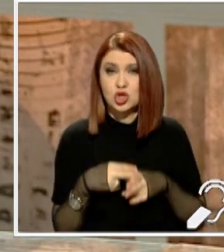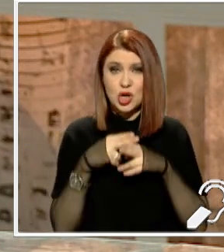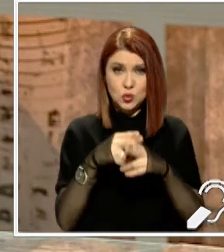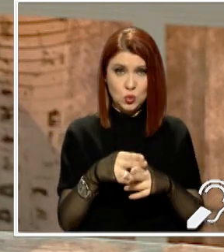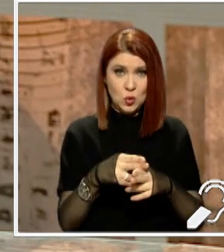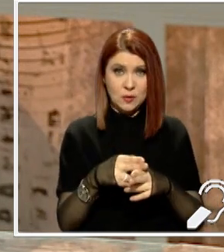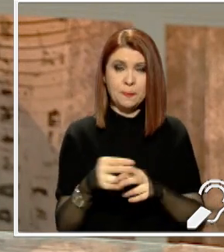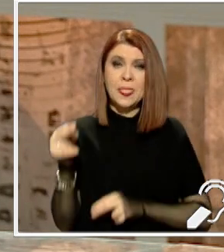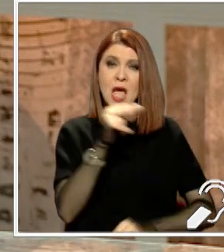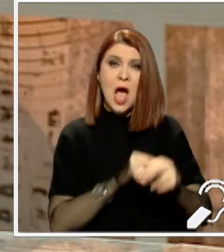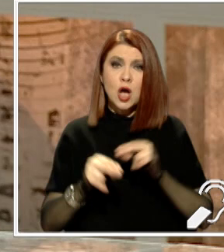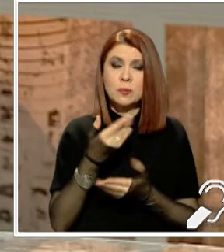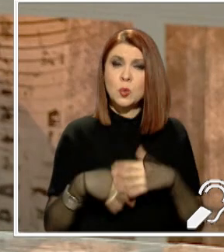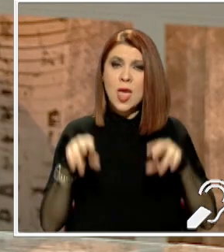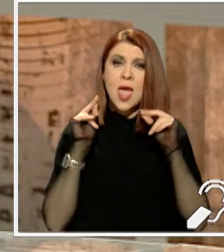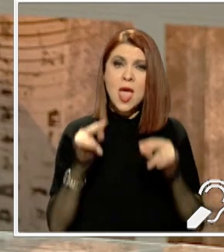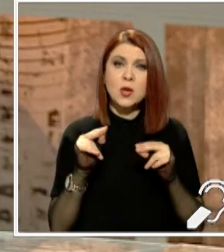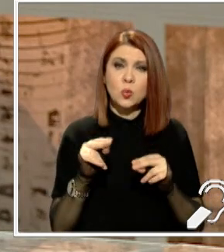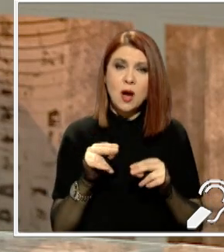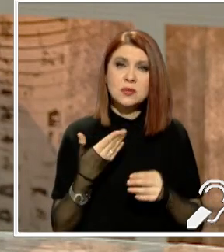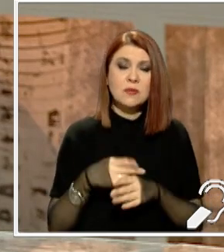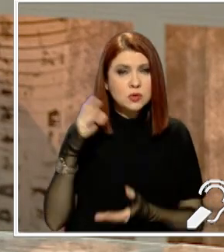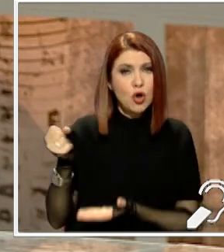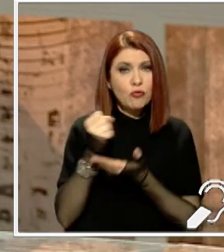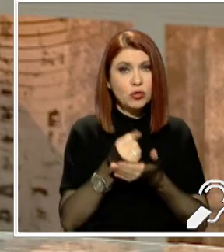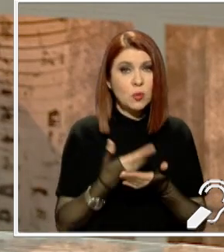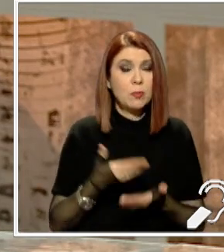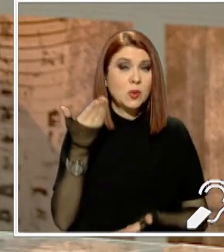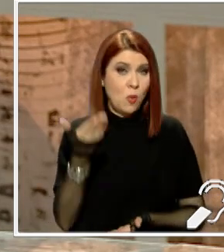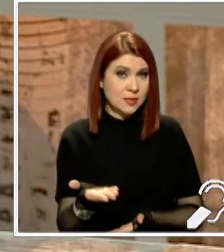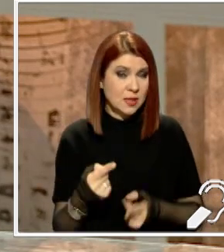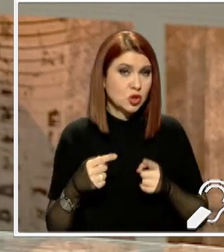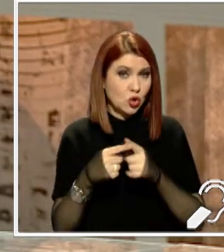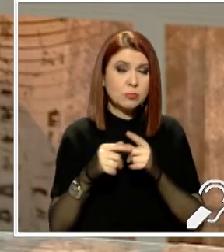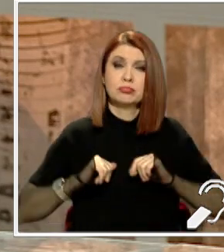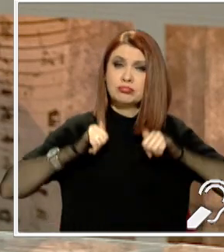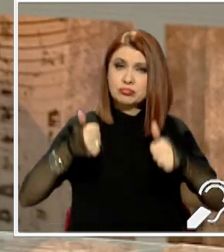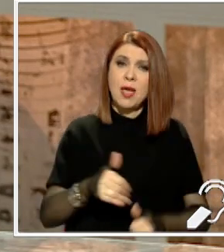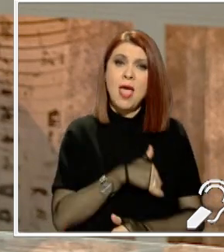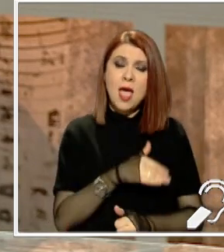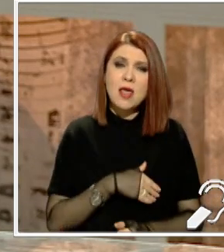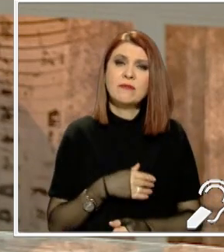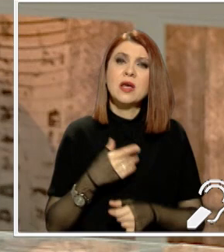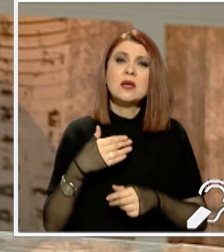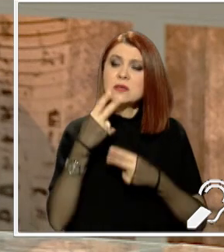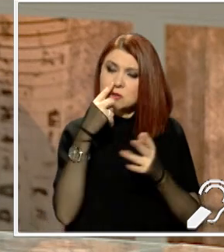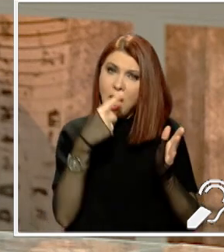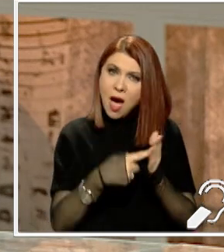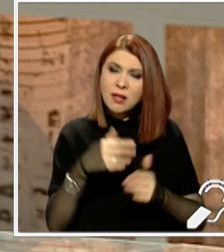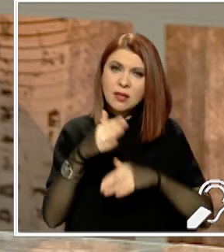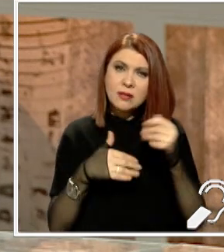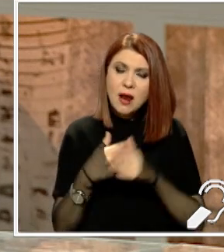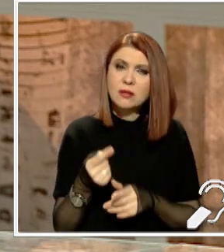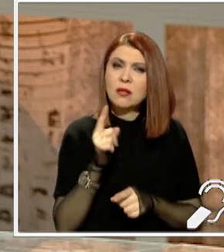sprijin. Asociația pentru Educație Odisea a fost fondată cu acest scop și încurajează elevii să-și exprime talentele prin